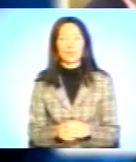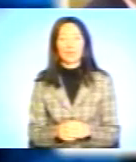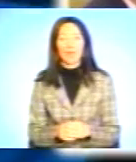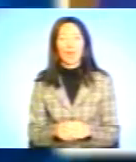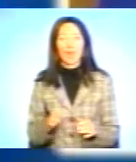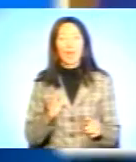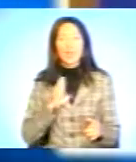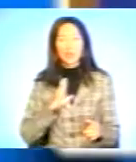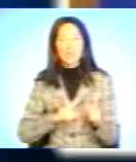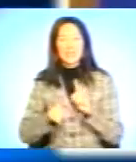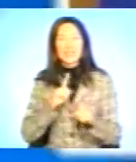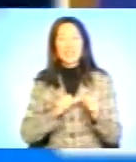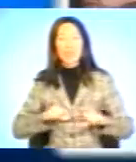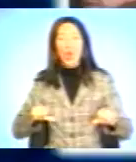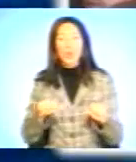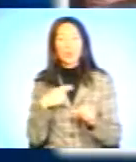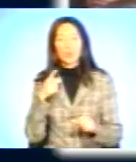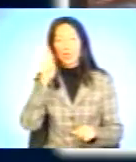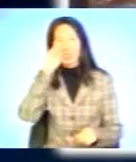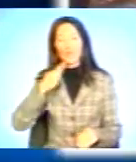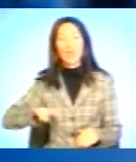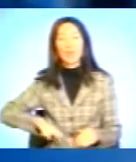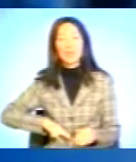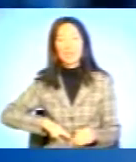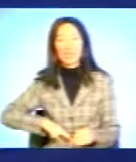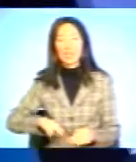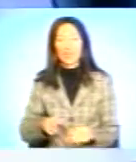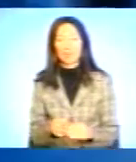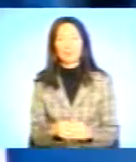Відбулось засідання колегії обласної державної адміністрації.